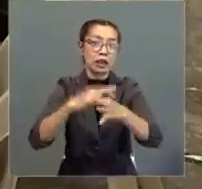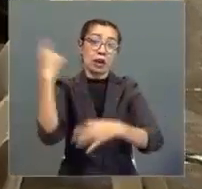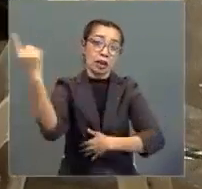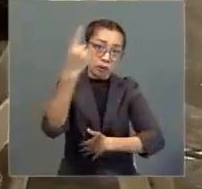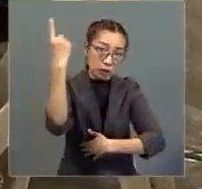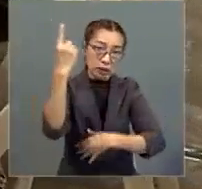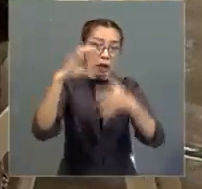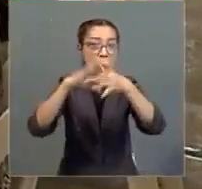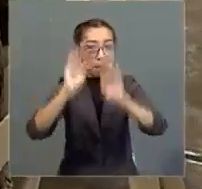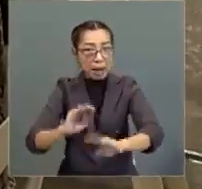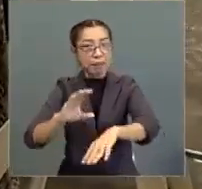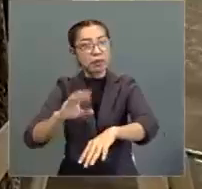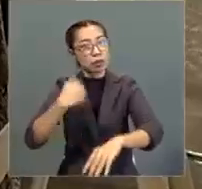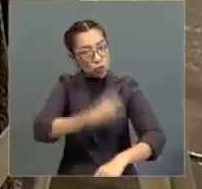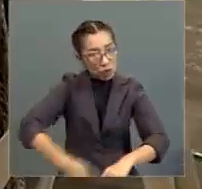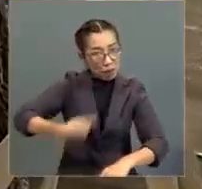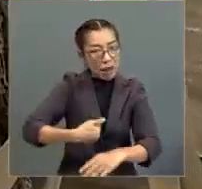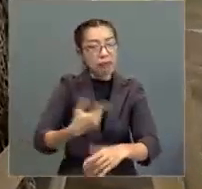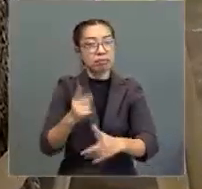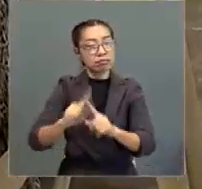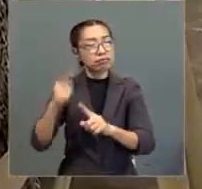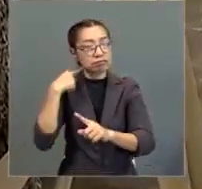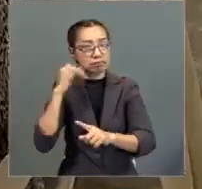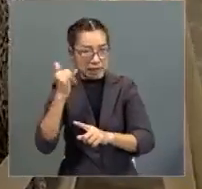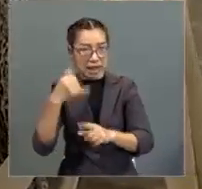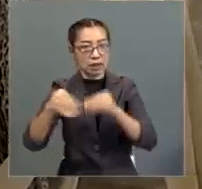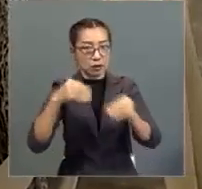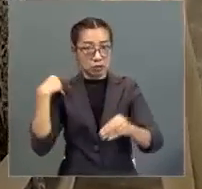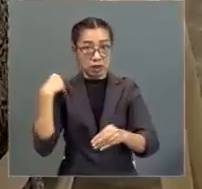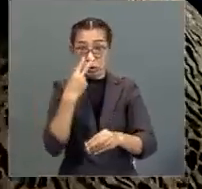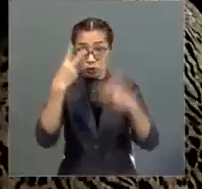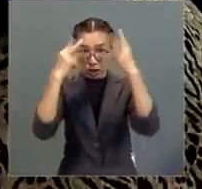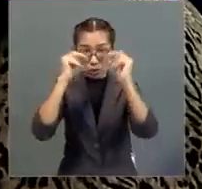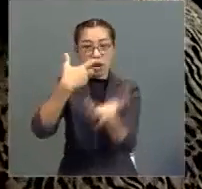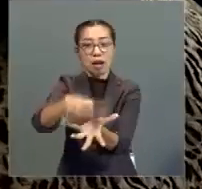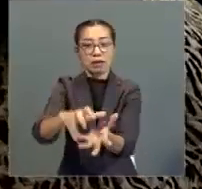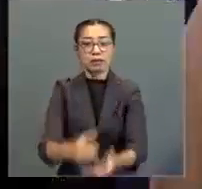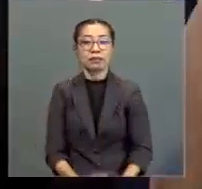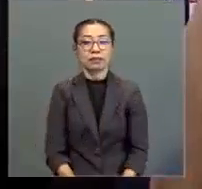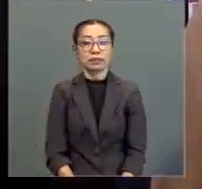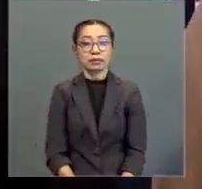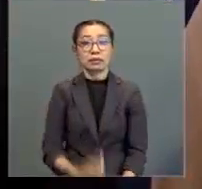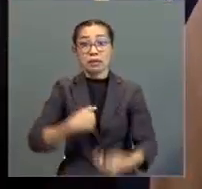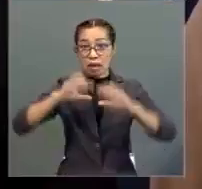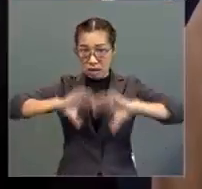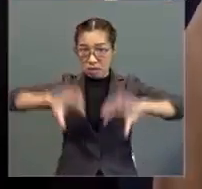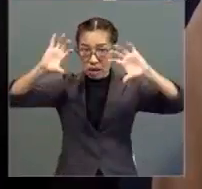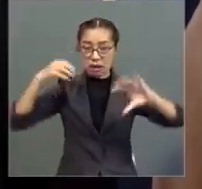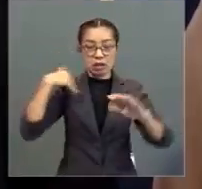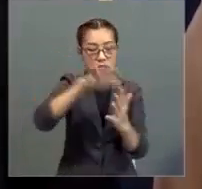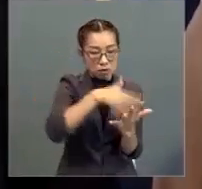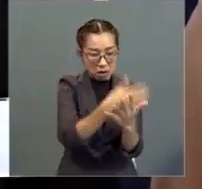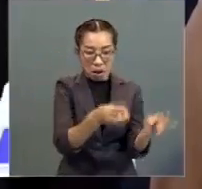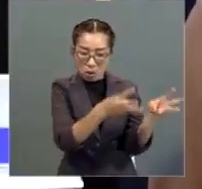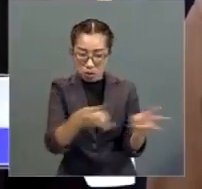าพที่จะมีการพิจารณาฟังประเด็นนี้จากนายกรัฐมนตรีกันก่อนค่ะ รัฐบาลมีทุกมาตรการออกมาแล้วแต่